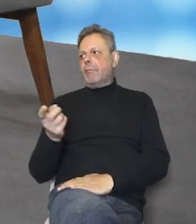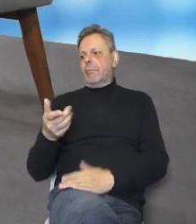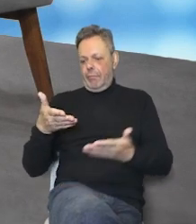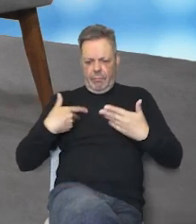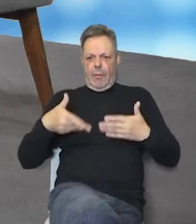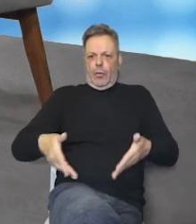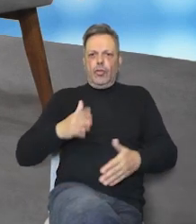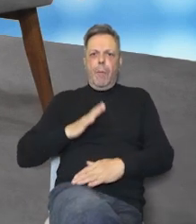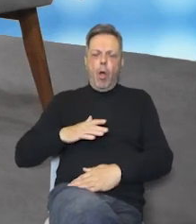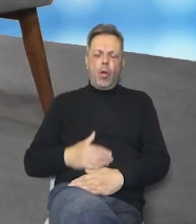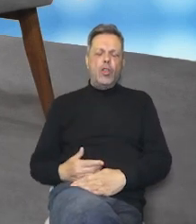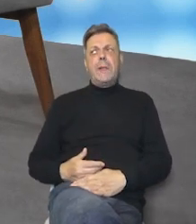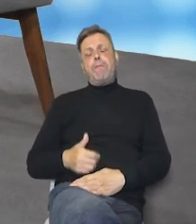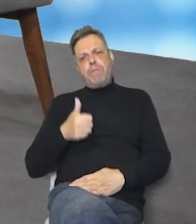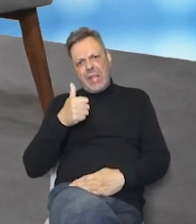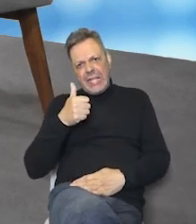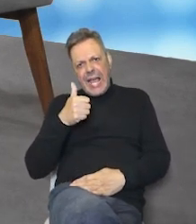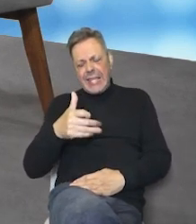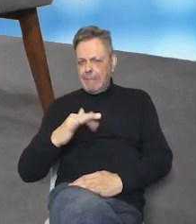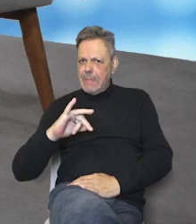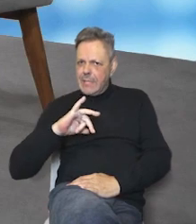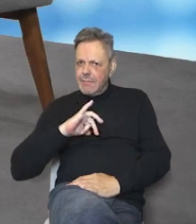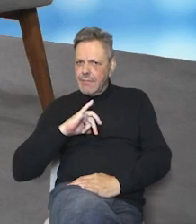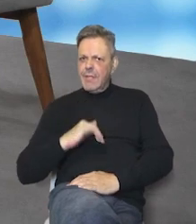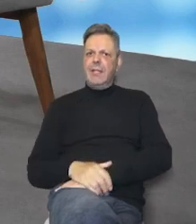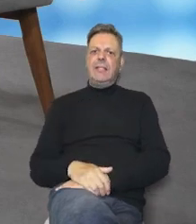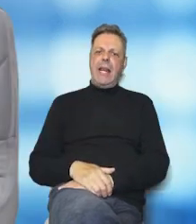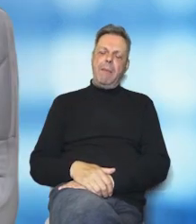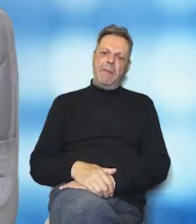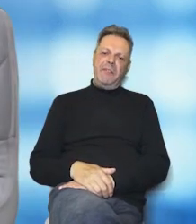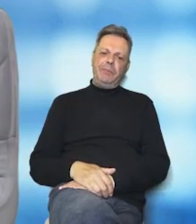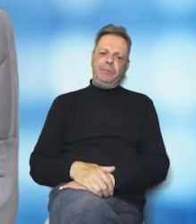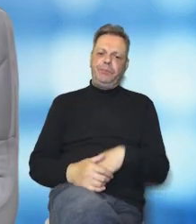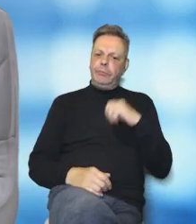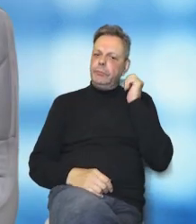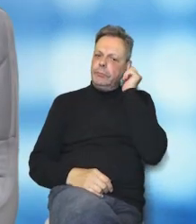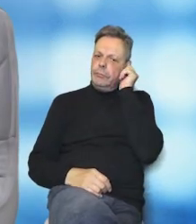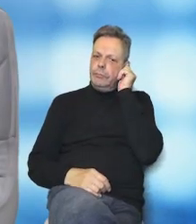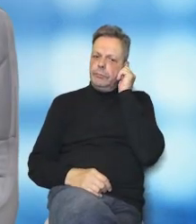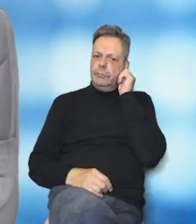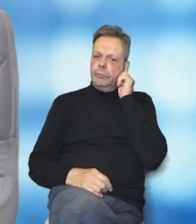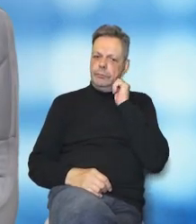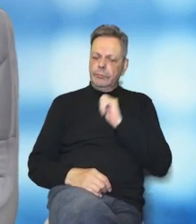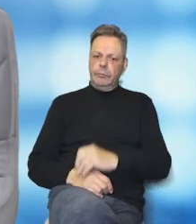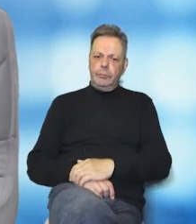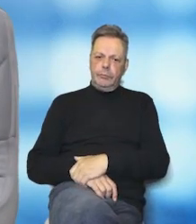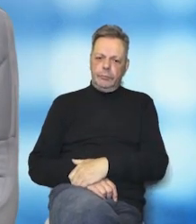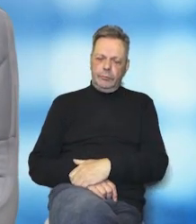emisiju s vrlo zanimljivim, rekao bih,